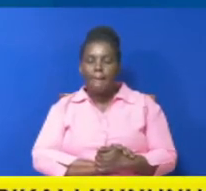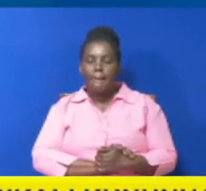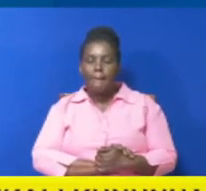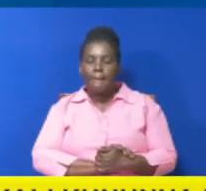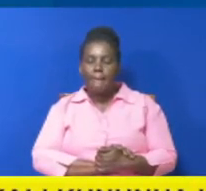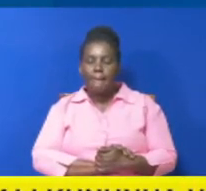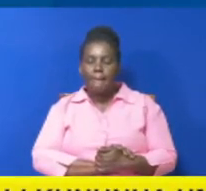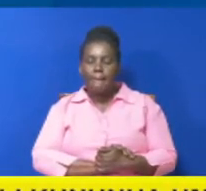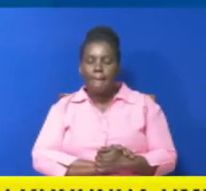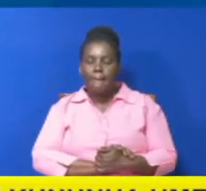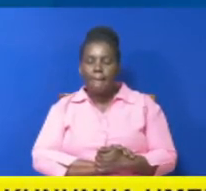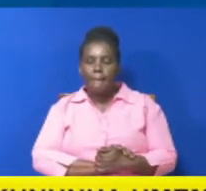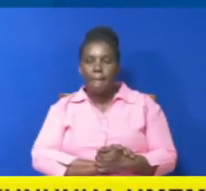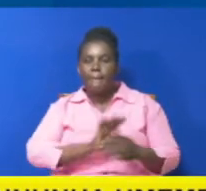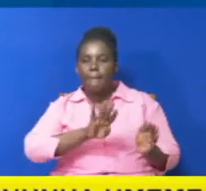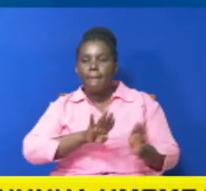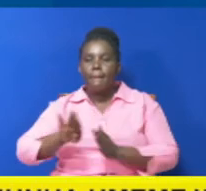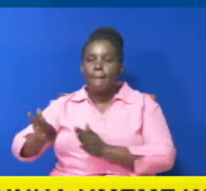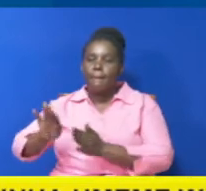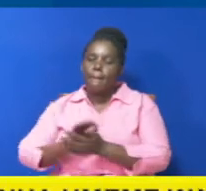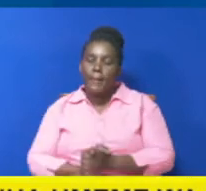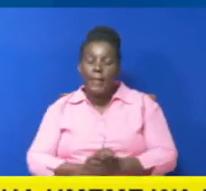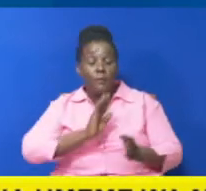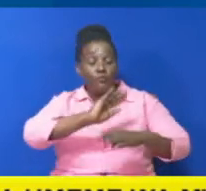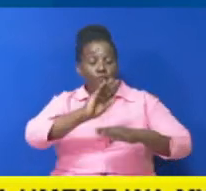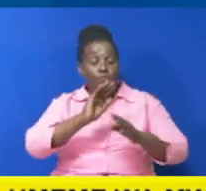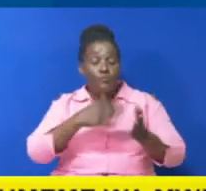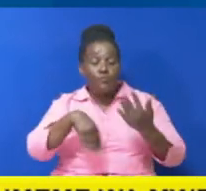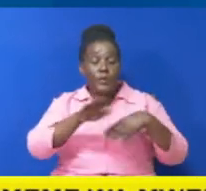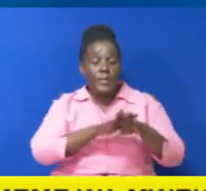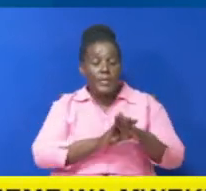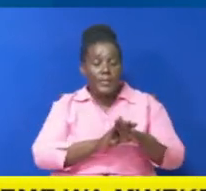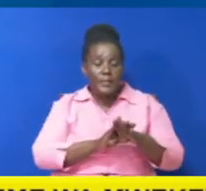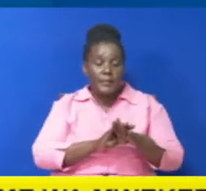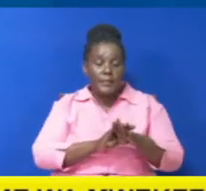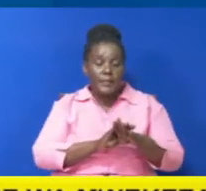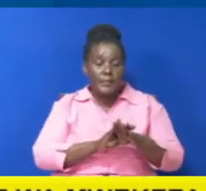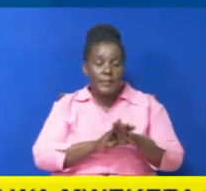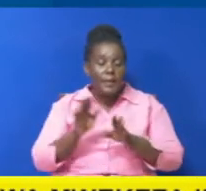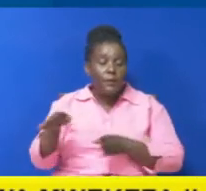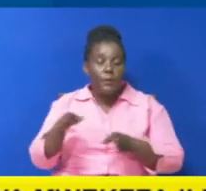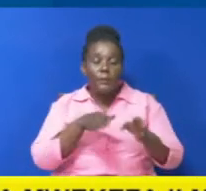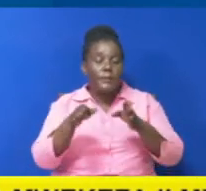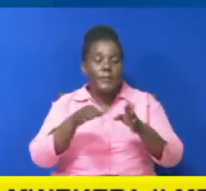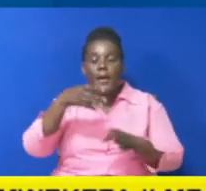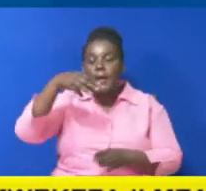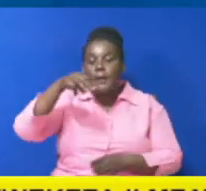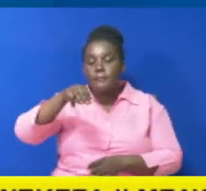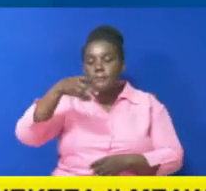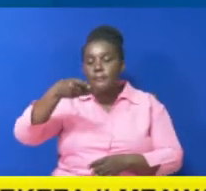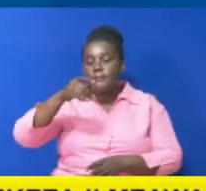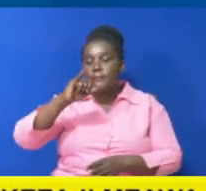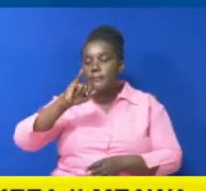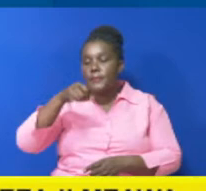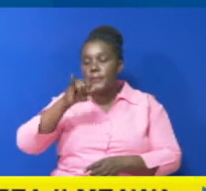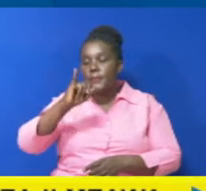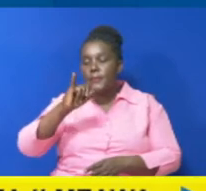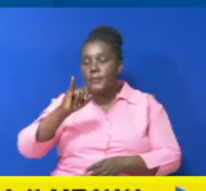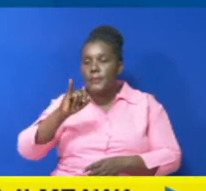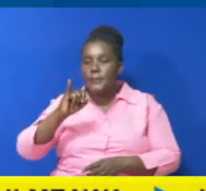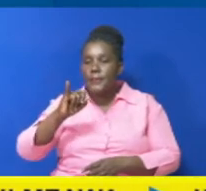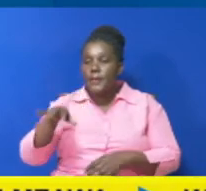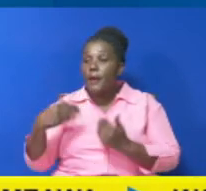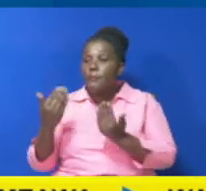Mwenyekiti wa serikali ya mtaa wa Mpiji Magoe, Saidi Suleman wa jijini Dar es Salaam,